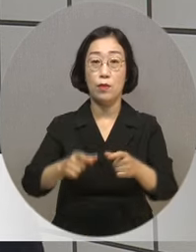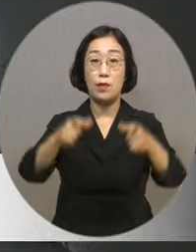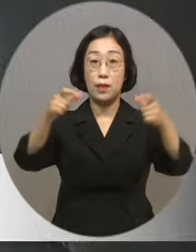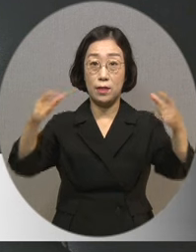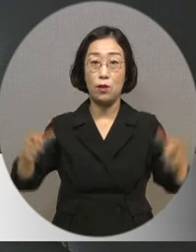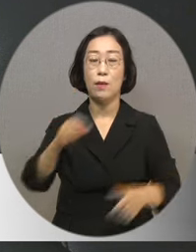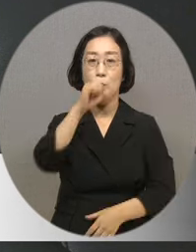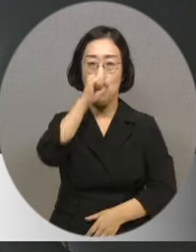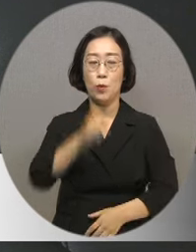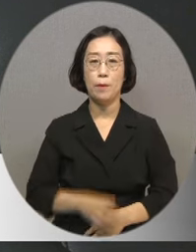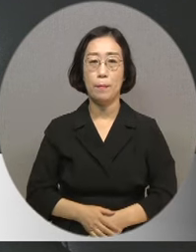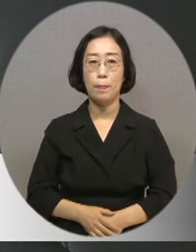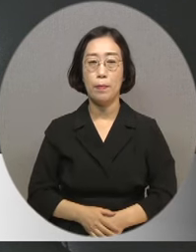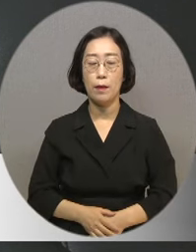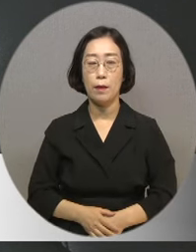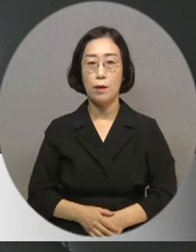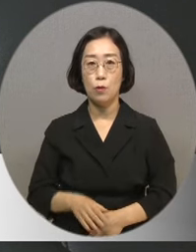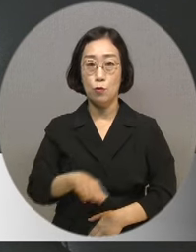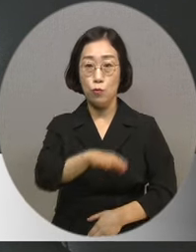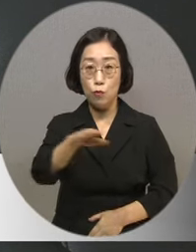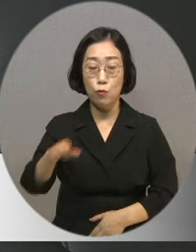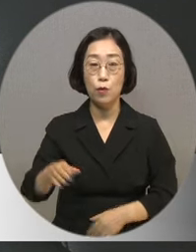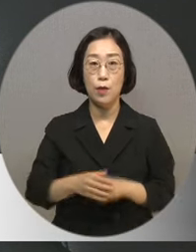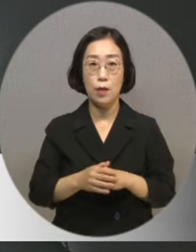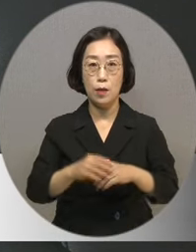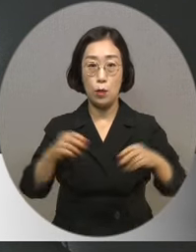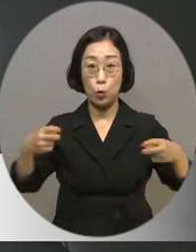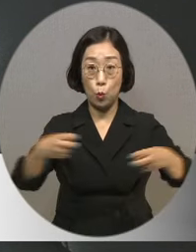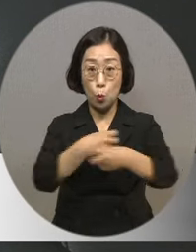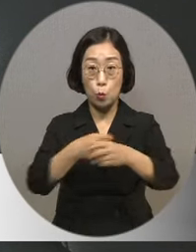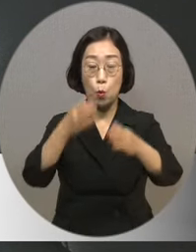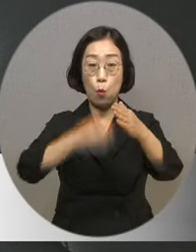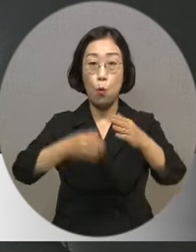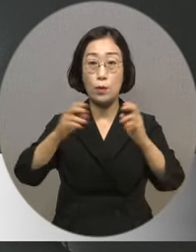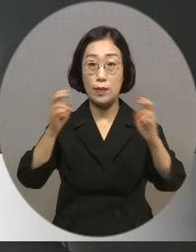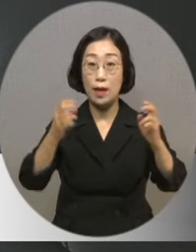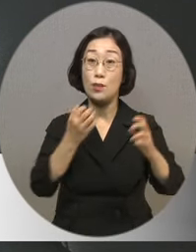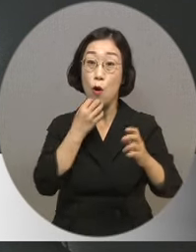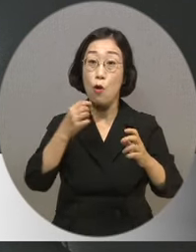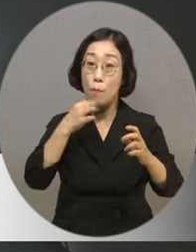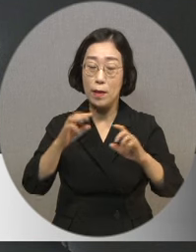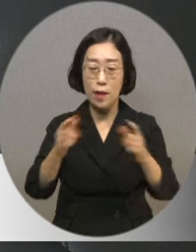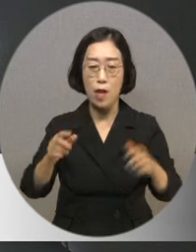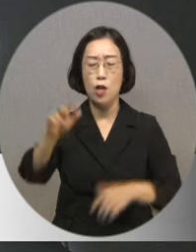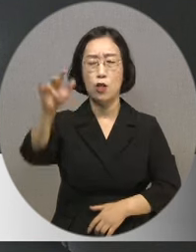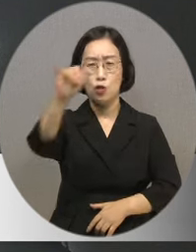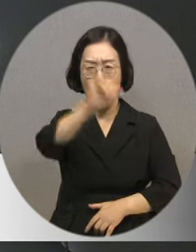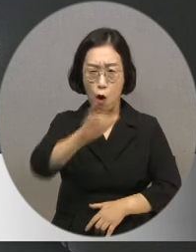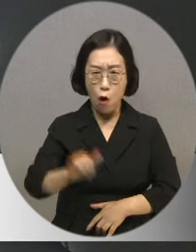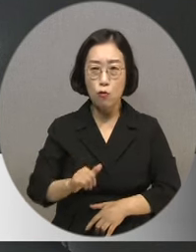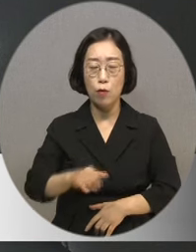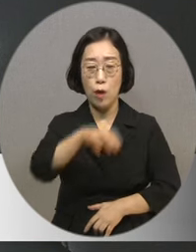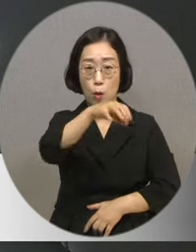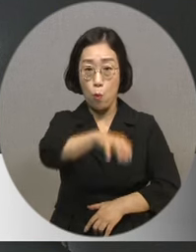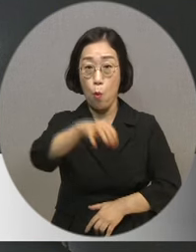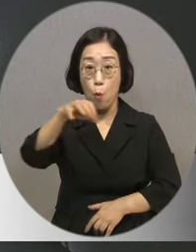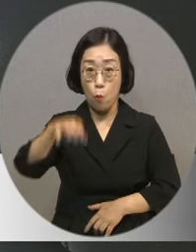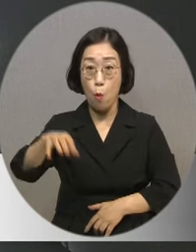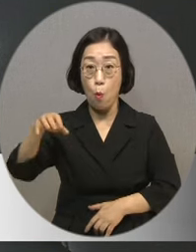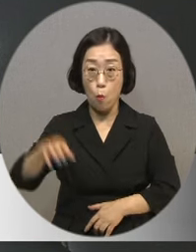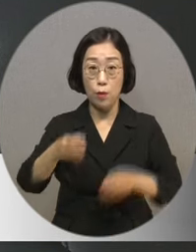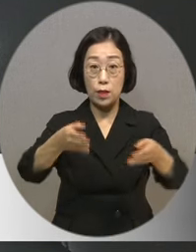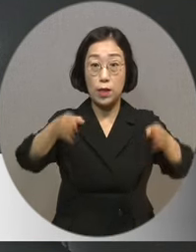좋겠습니다 또 우리 서울 교통 공사 뿐만이 아니라 전국의 지하철 도시철도 이런 기관들이 많이 있지 않습니까